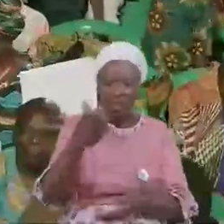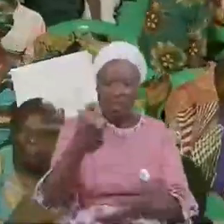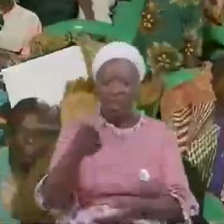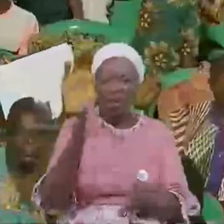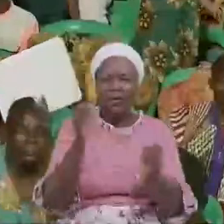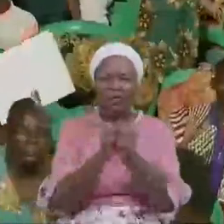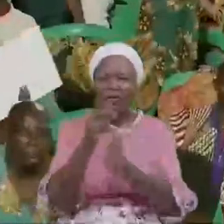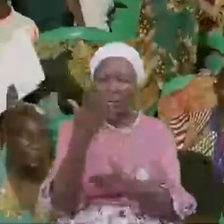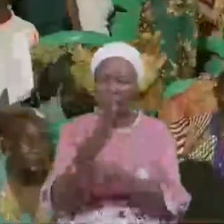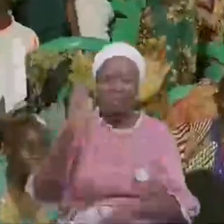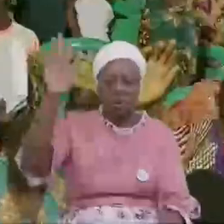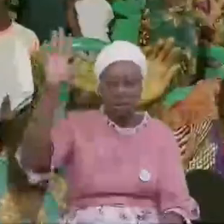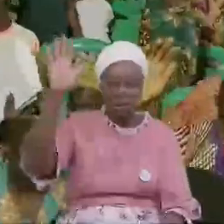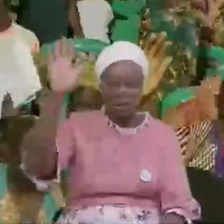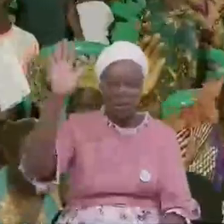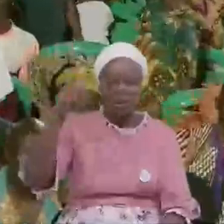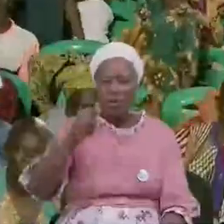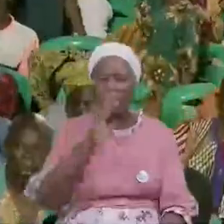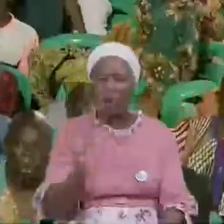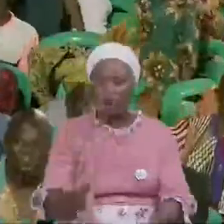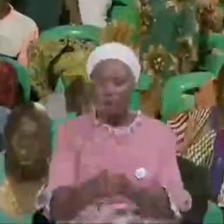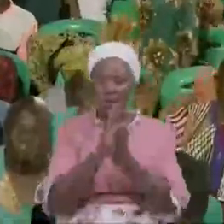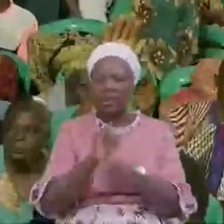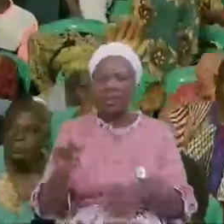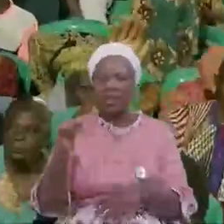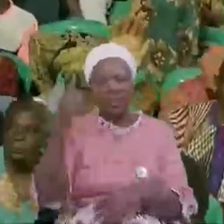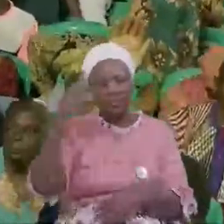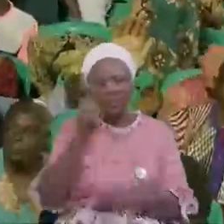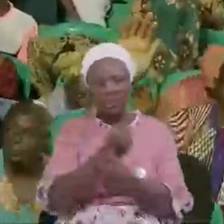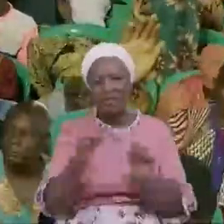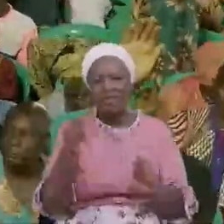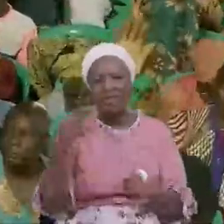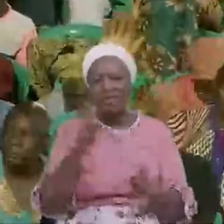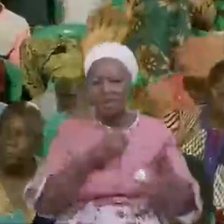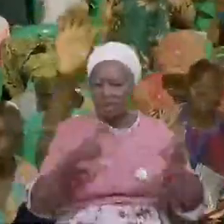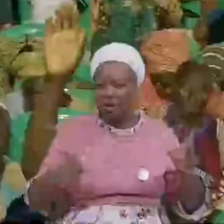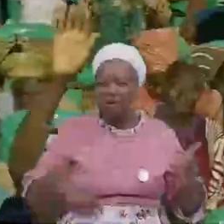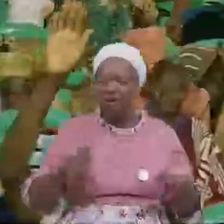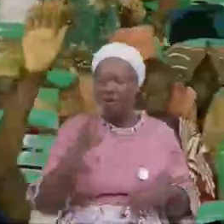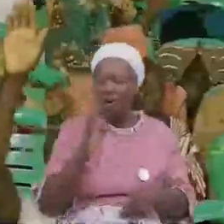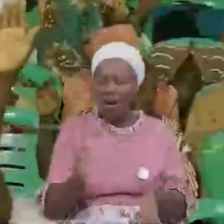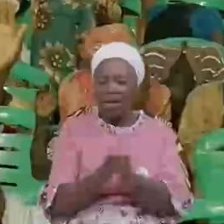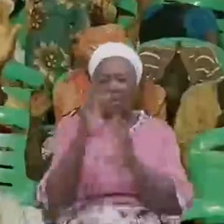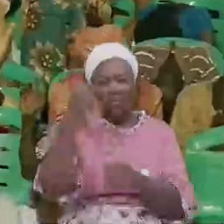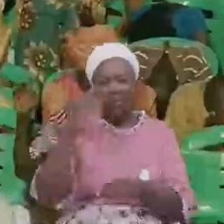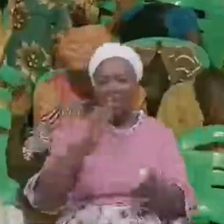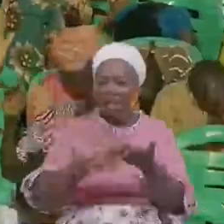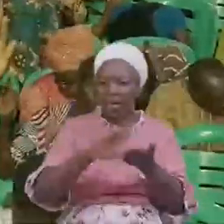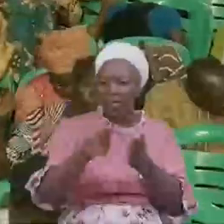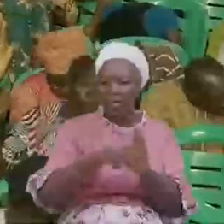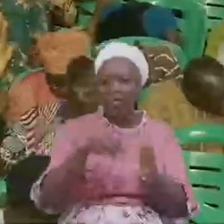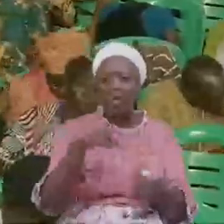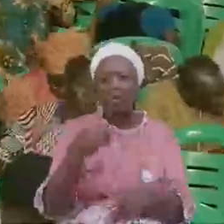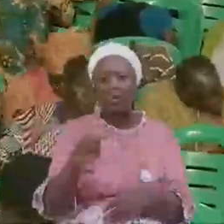main toujours levée et vous demandez au Seigneur le salut du Seigneur. Vous demandez le pardon